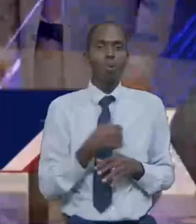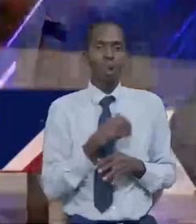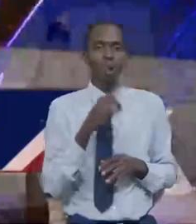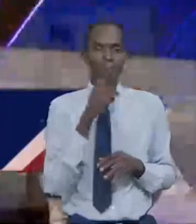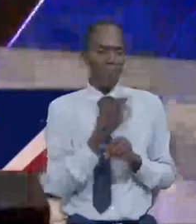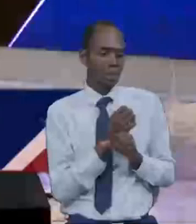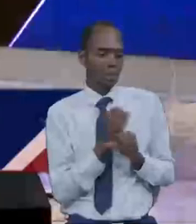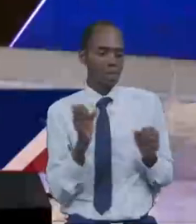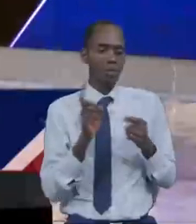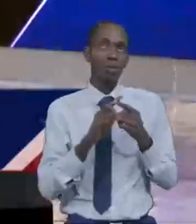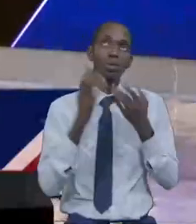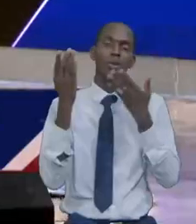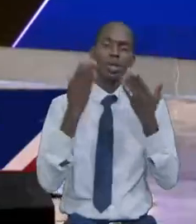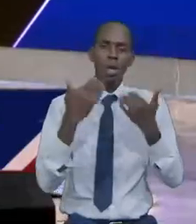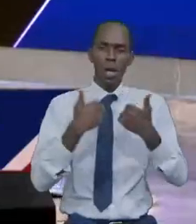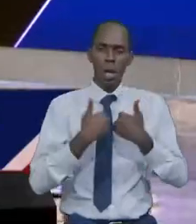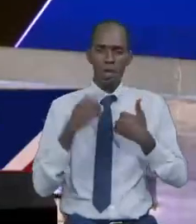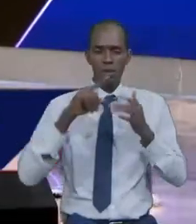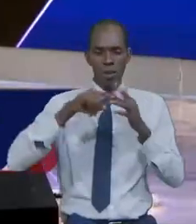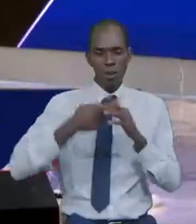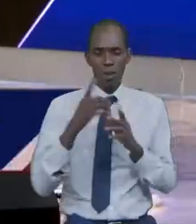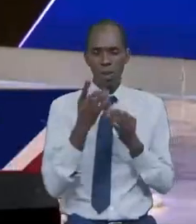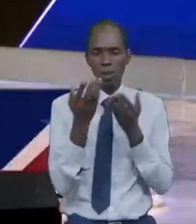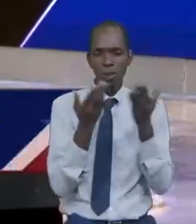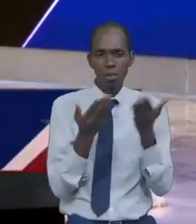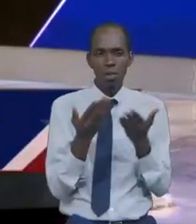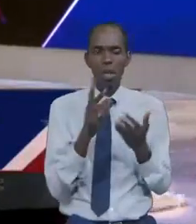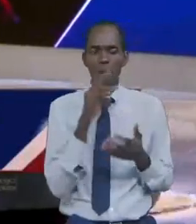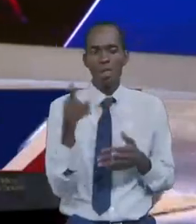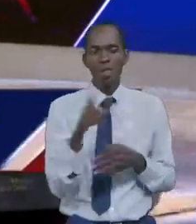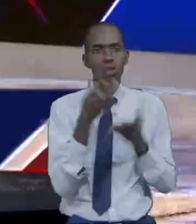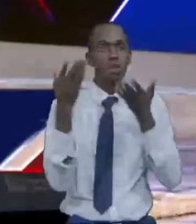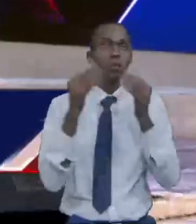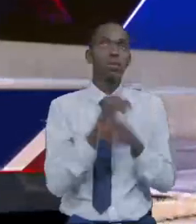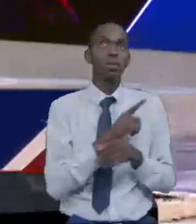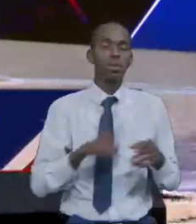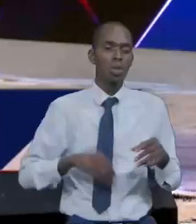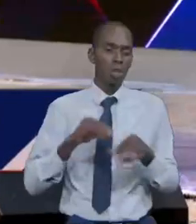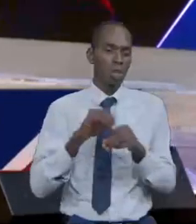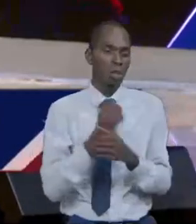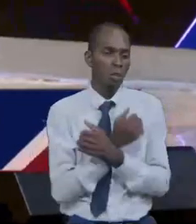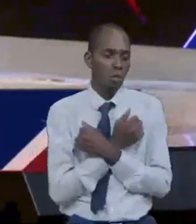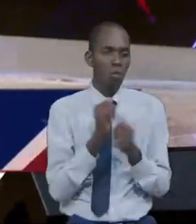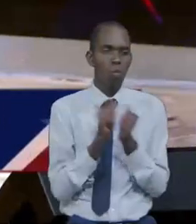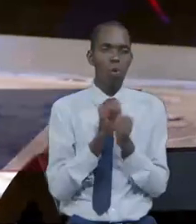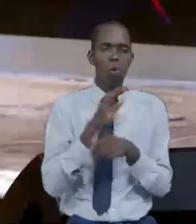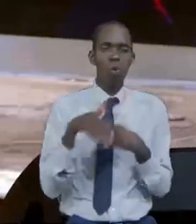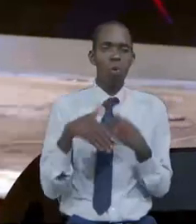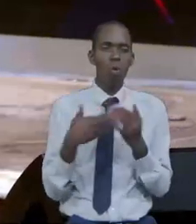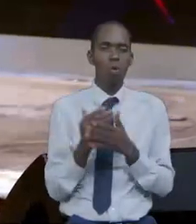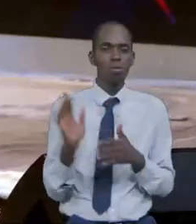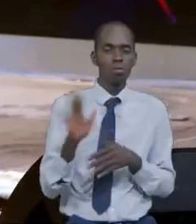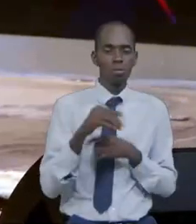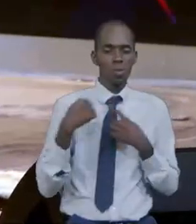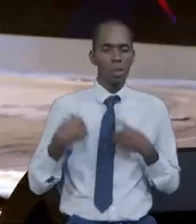Est-ce que vous avez commencé à servir? Est-ce que vous savez, vous servez le Seigneur? avec amour de tout votre cœur, de